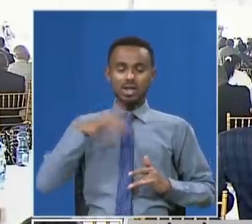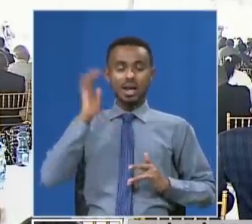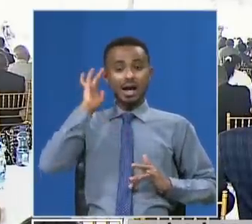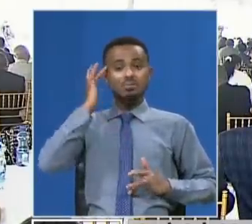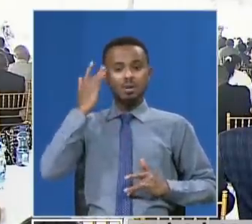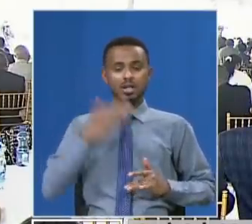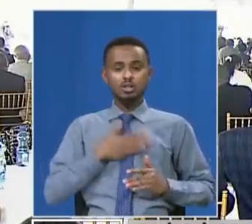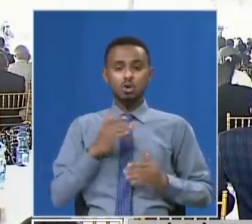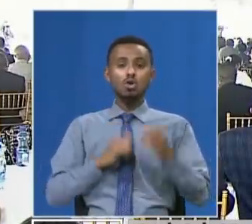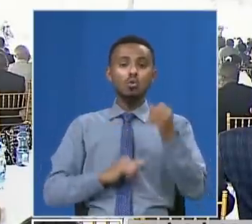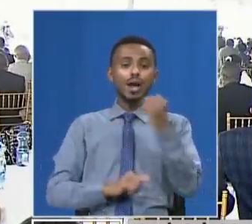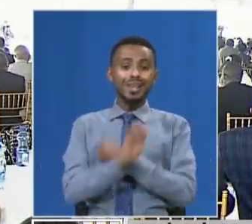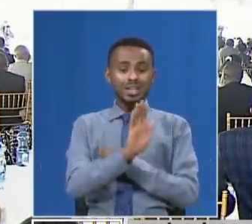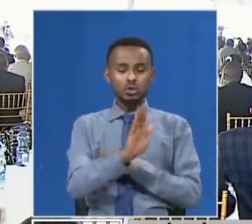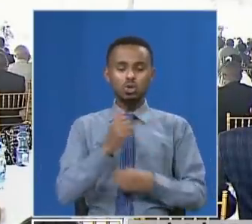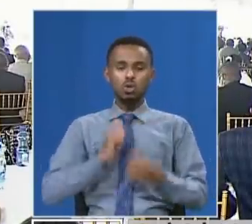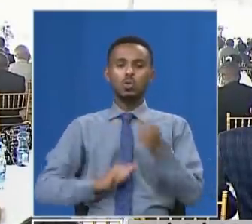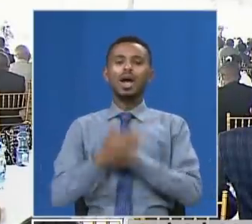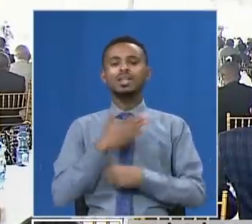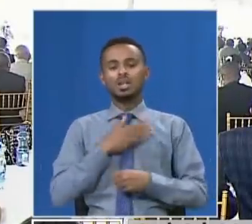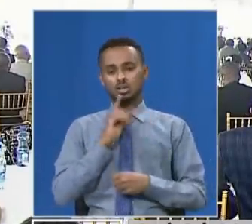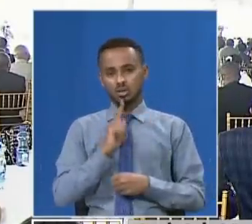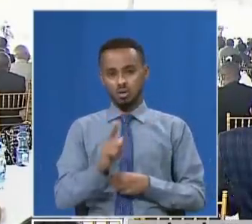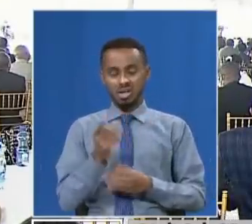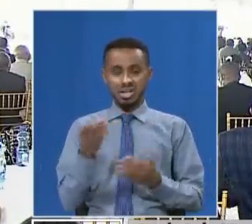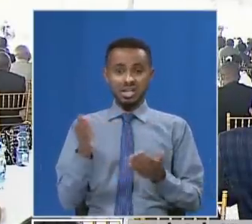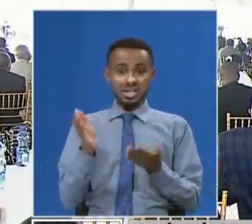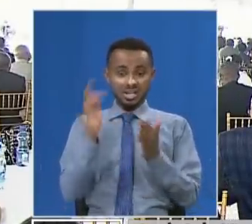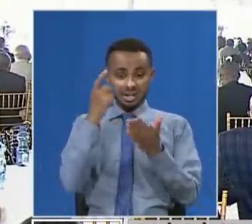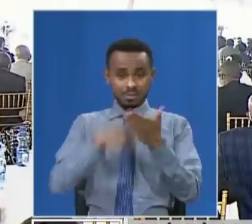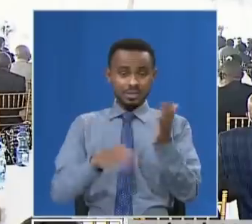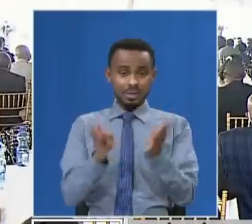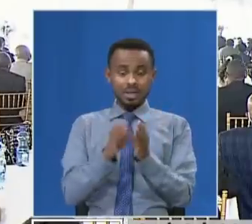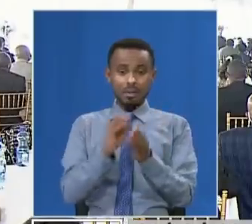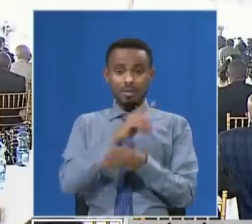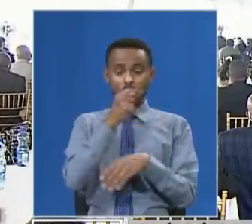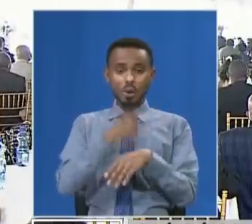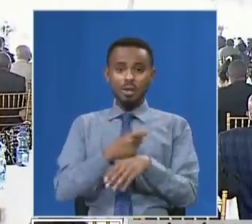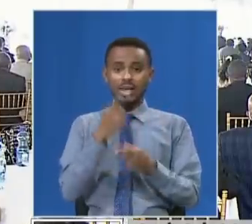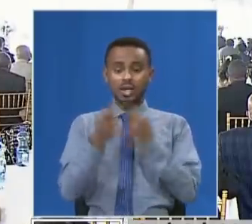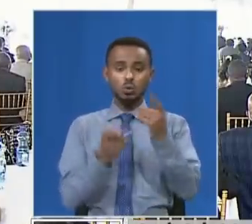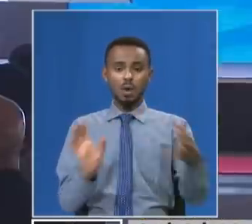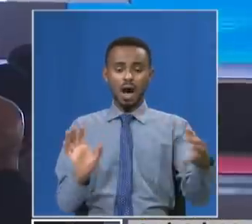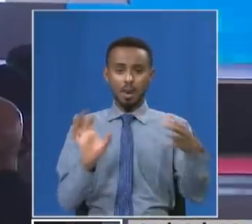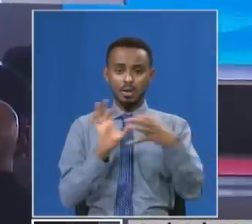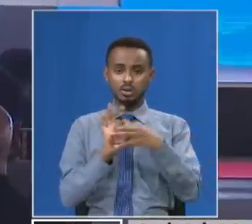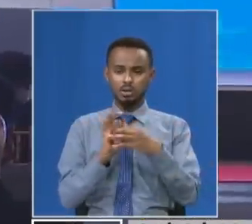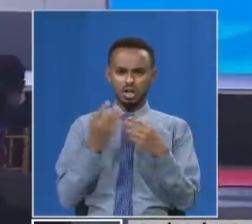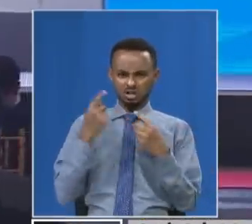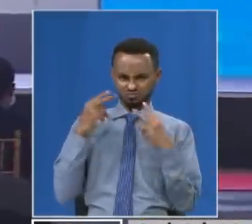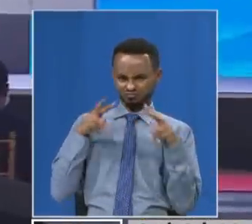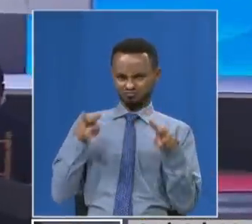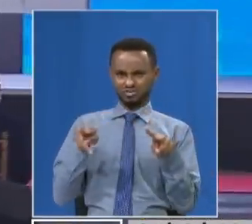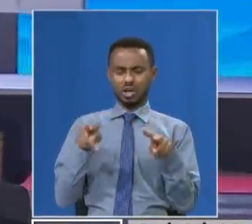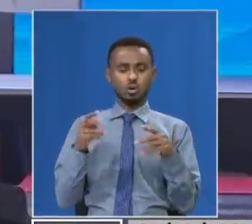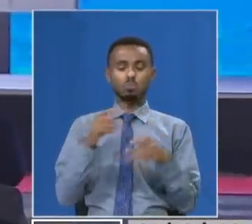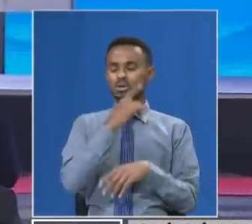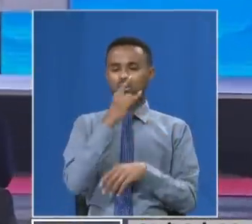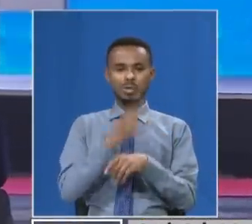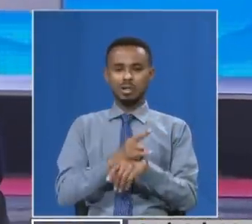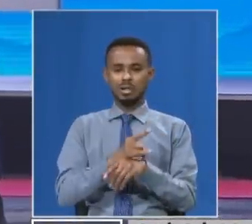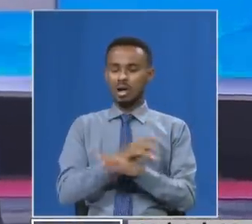ህመማችን፣ ጉዳታቸው ጉዳታችን ነው። የገቢ ሰብሳቢ ተቋምና የንግዱ ማህበረሰብ የጎሪጥ የሚታዩበት